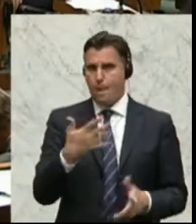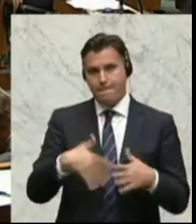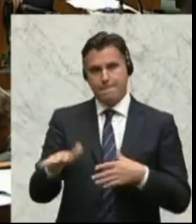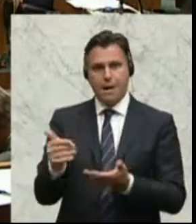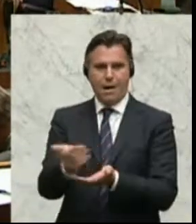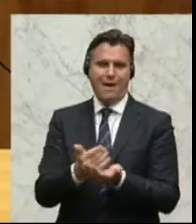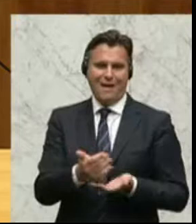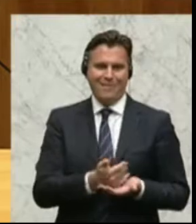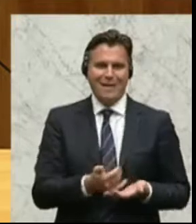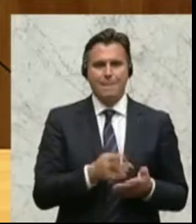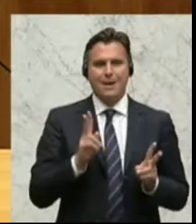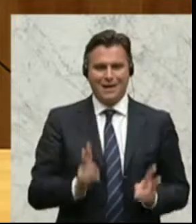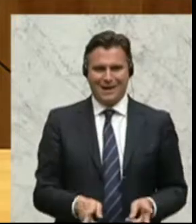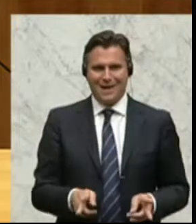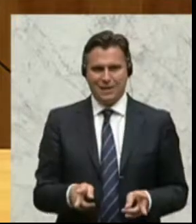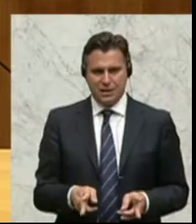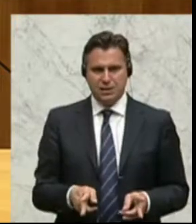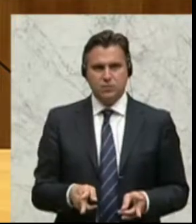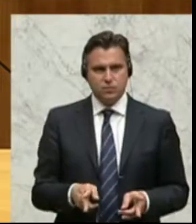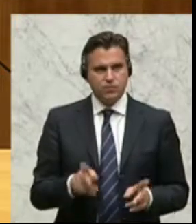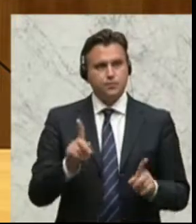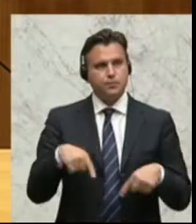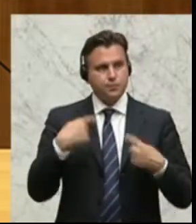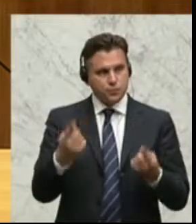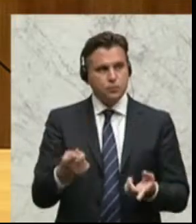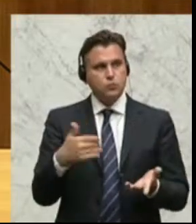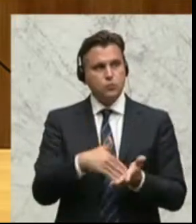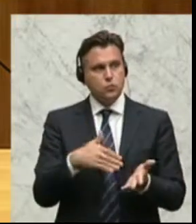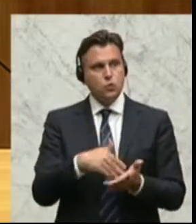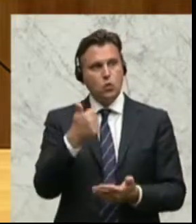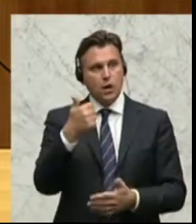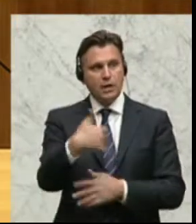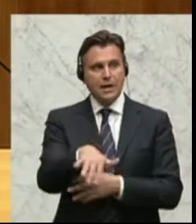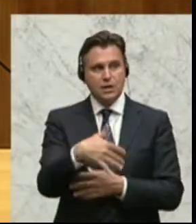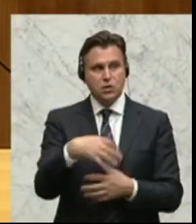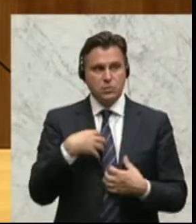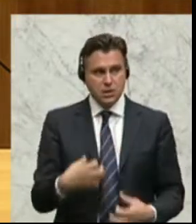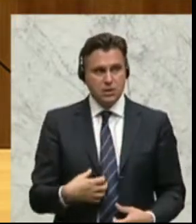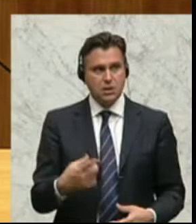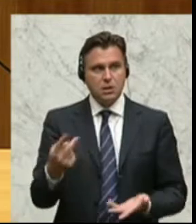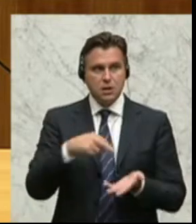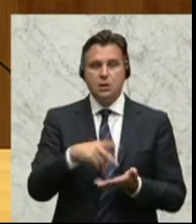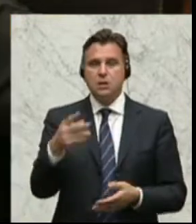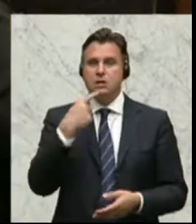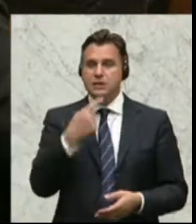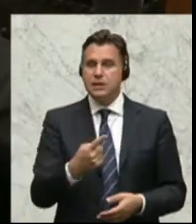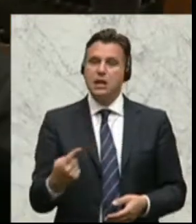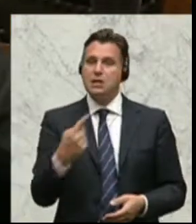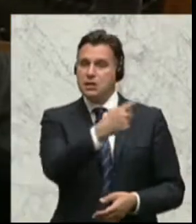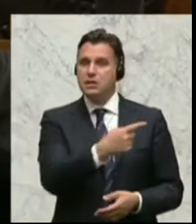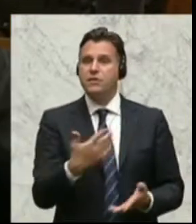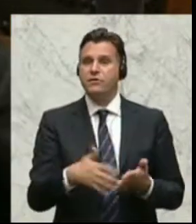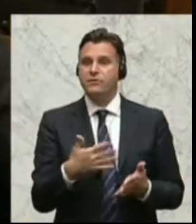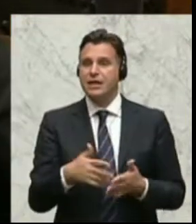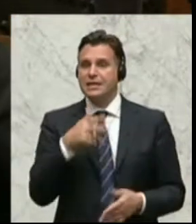lukrieren. Aber Sie werden es nicht glauben, dann gab es noch einen Wirten, der ist aufgestanden und gesagt, und was ist mit der SPÖ, hat der Wirt gesagt. Mit der